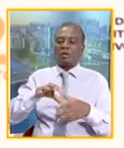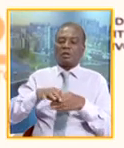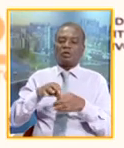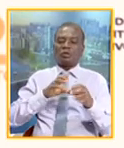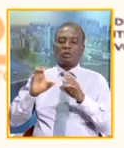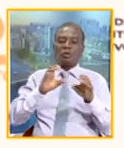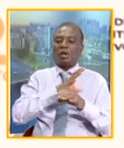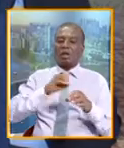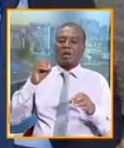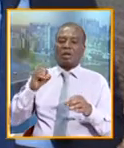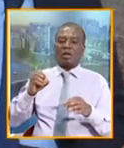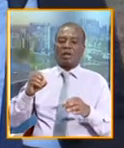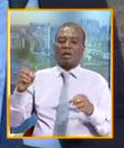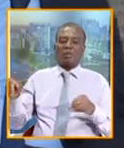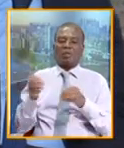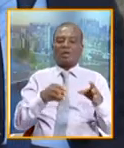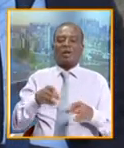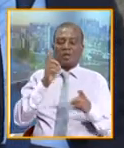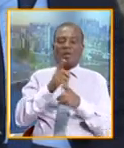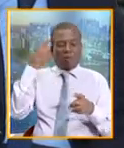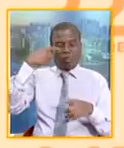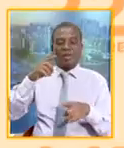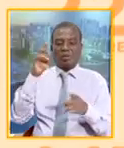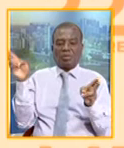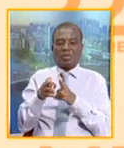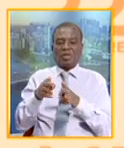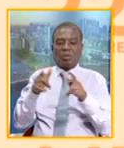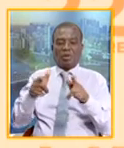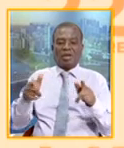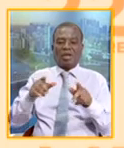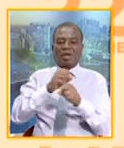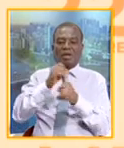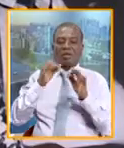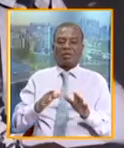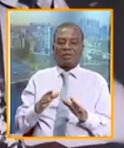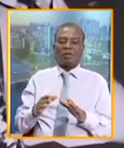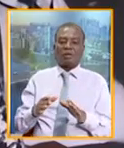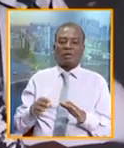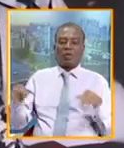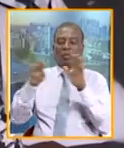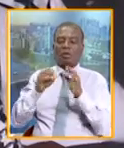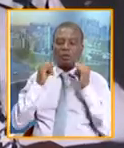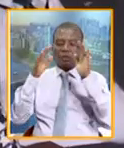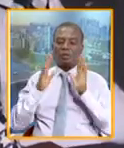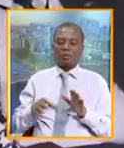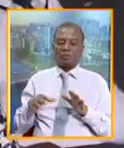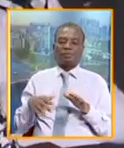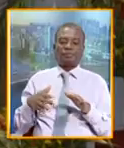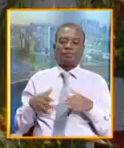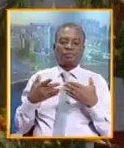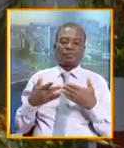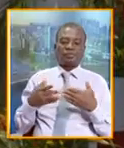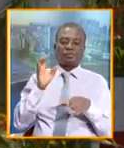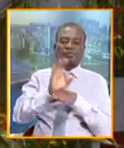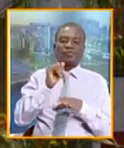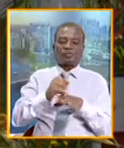et mis à la disposition des petites et moyennes entreprises des fonds pour développer leurs projets. Le modèle ivoirien séduit. La Côte d'Ivoire